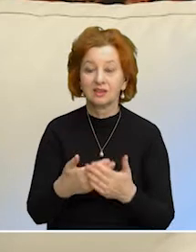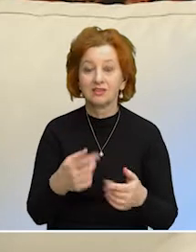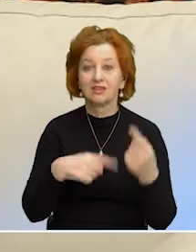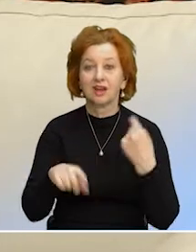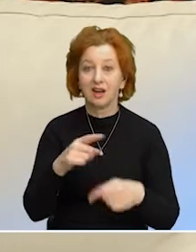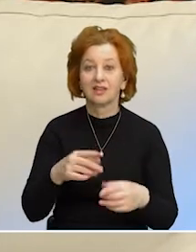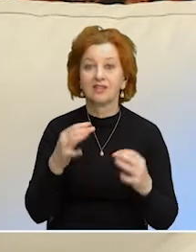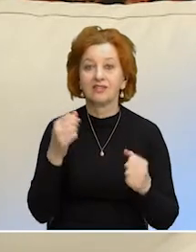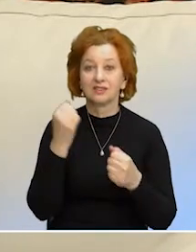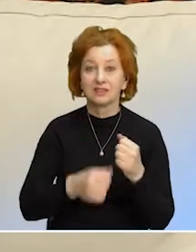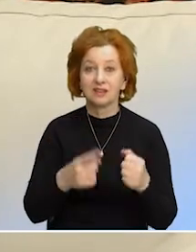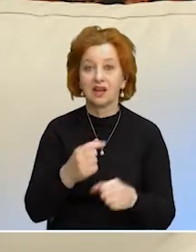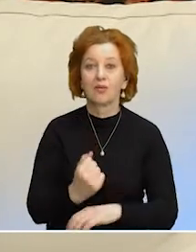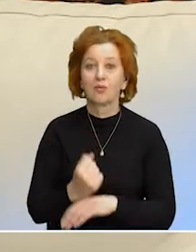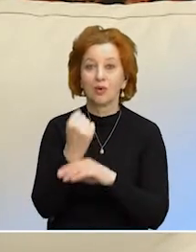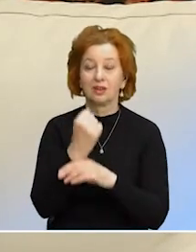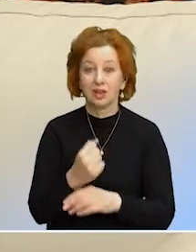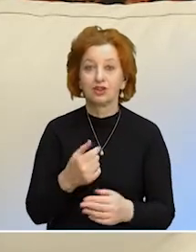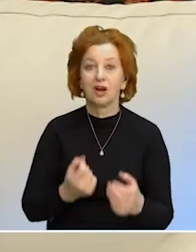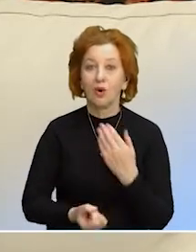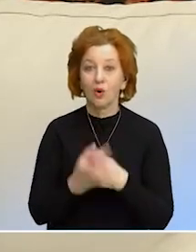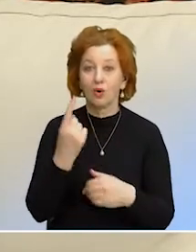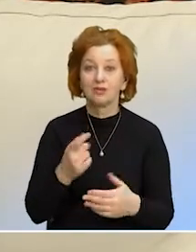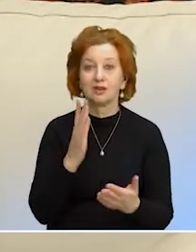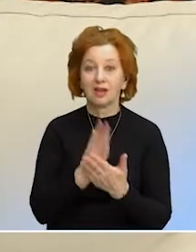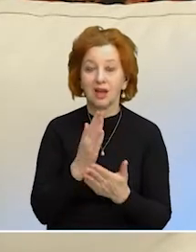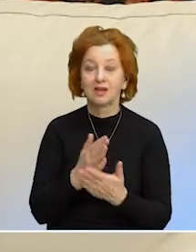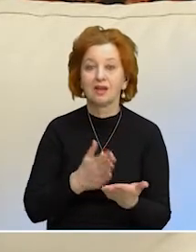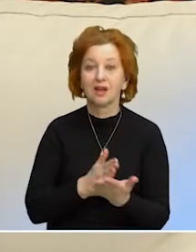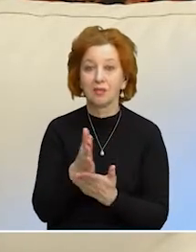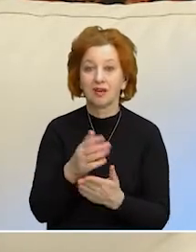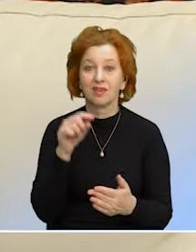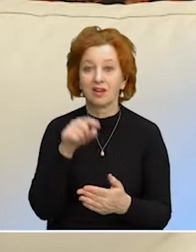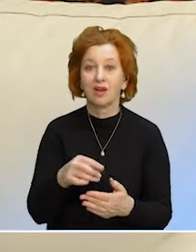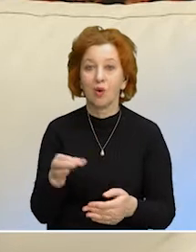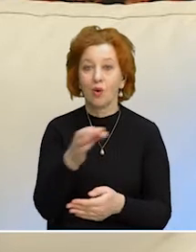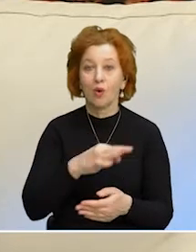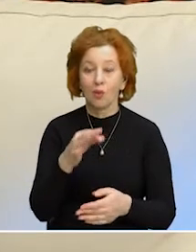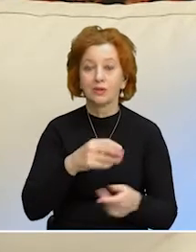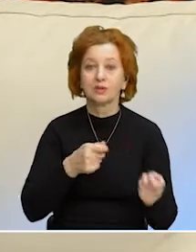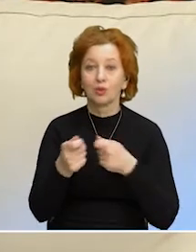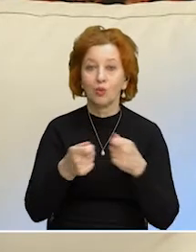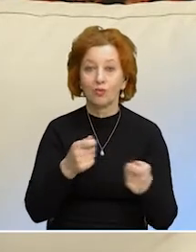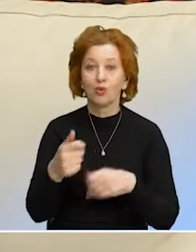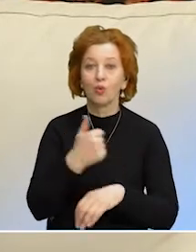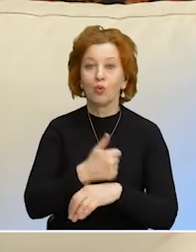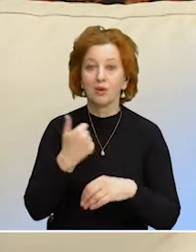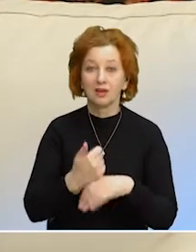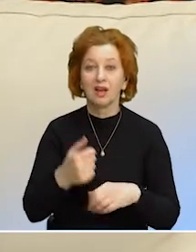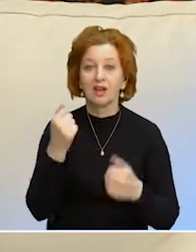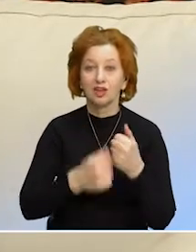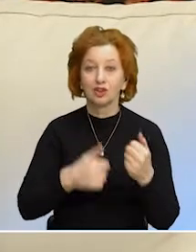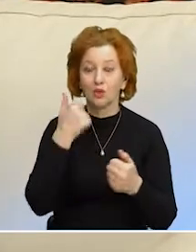активно. То есть всегда поддержка оказывалась именно данного направления со стороны области, руководства области,